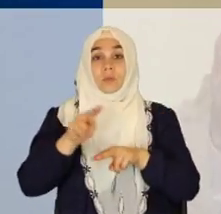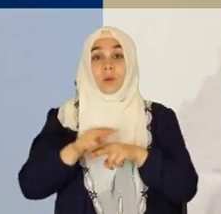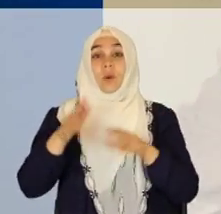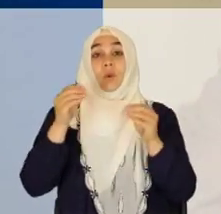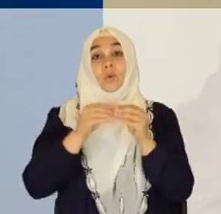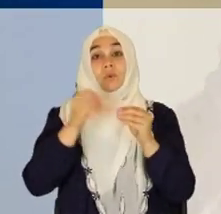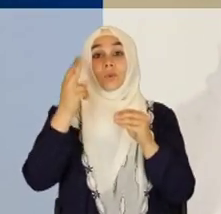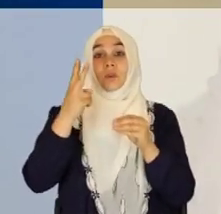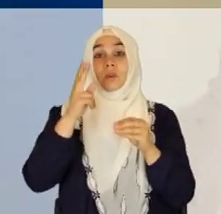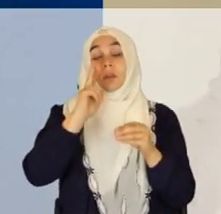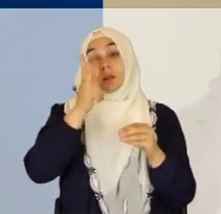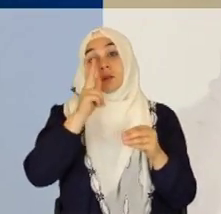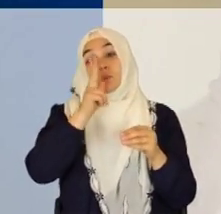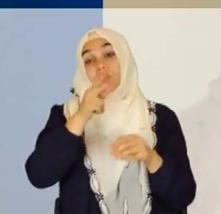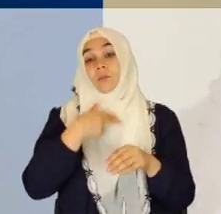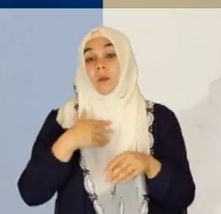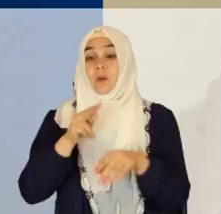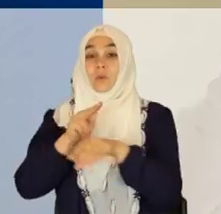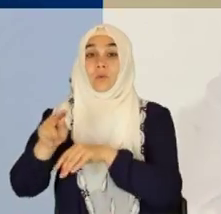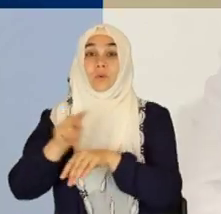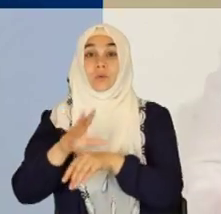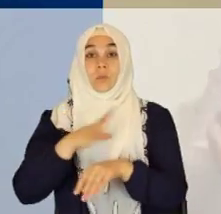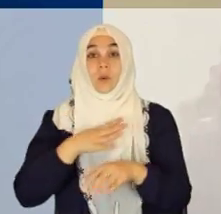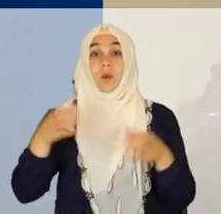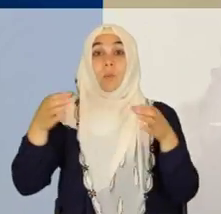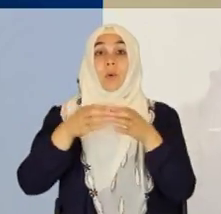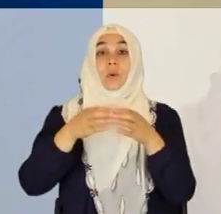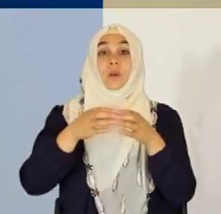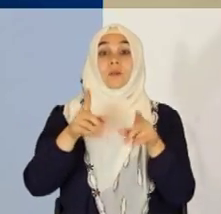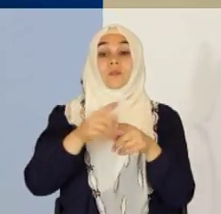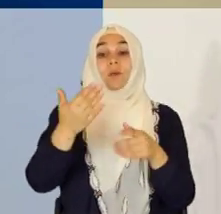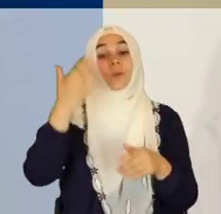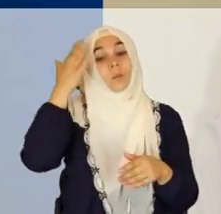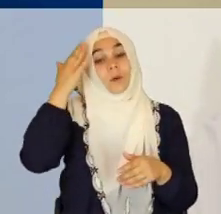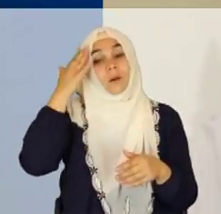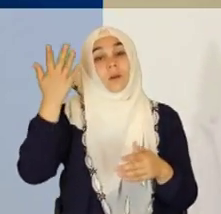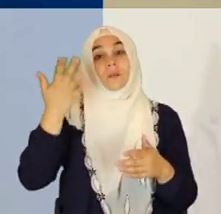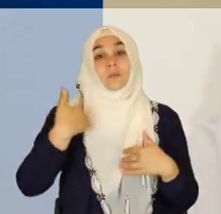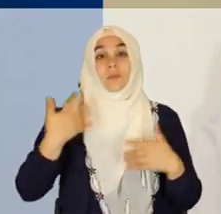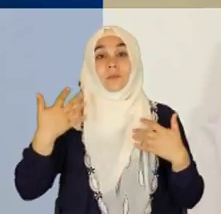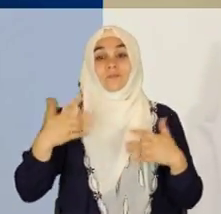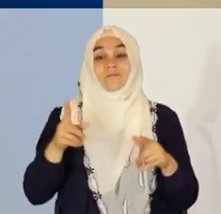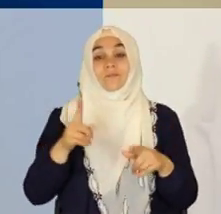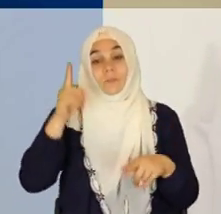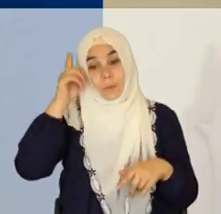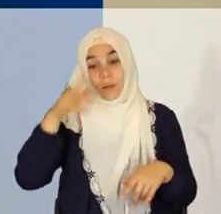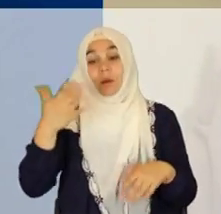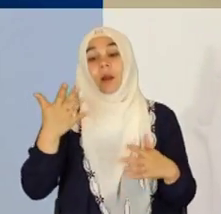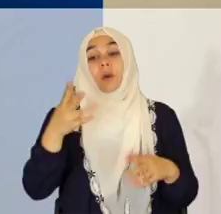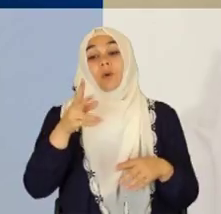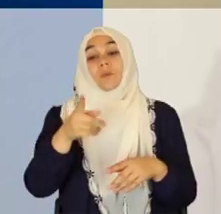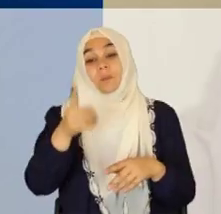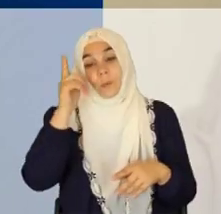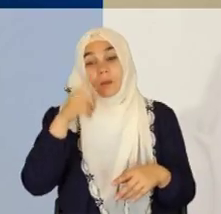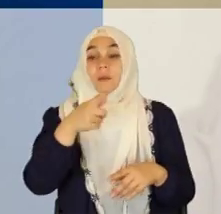10-12 ta bolani 2 yil, 3 yil o'qitdim. Bolalarning ilm saviyasini o'zimni ojiz bir bilimim